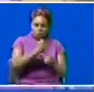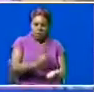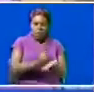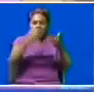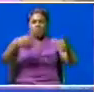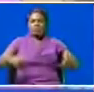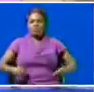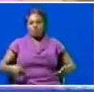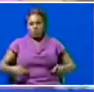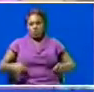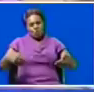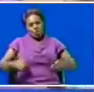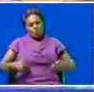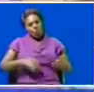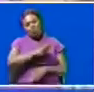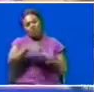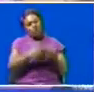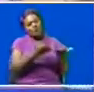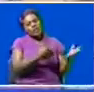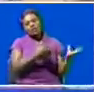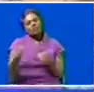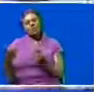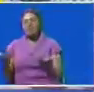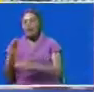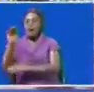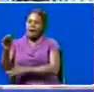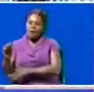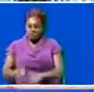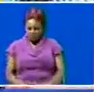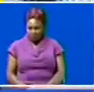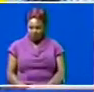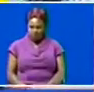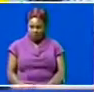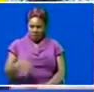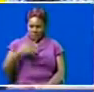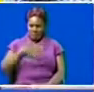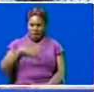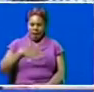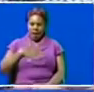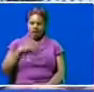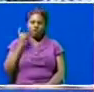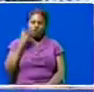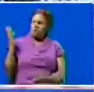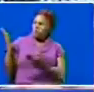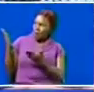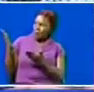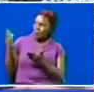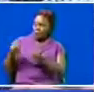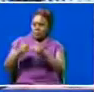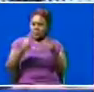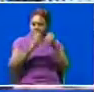vijana. Hii vijana yote wataenda wapi? Ndio tunaulizia. Hapa ni kwangu, hapa kuna bomolewa.